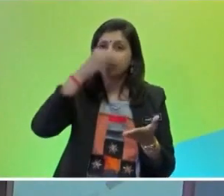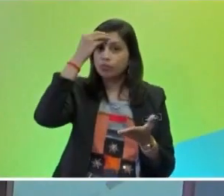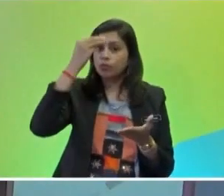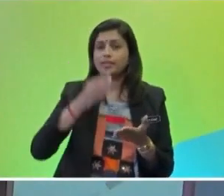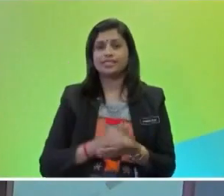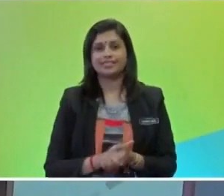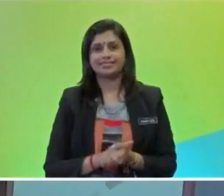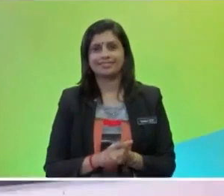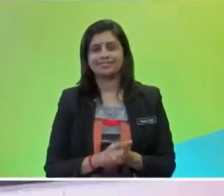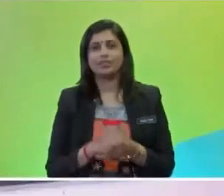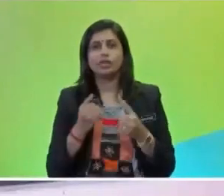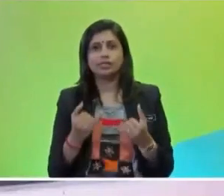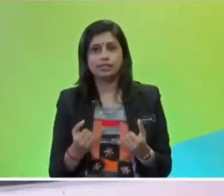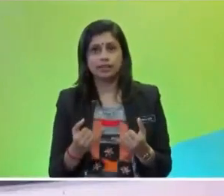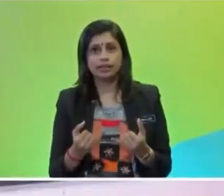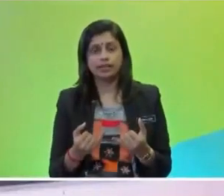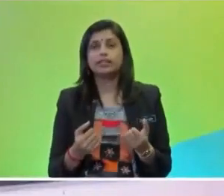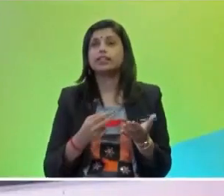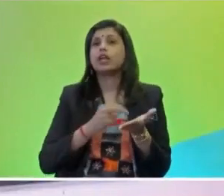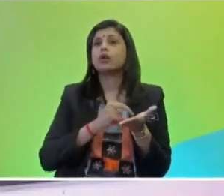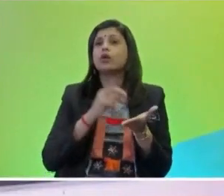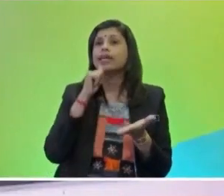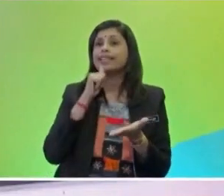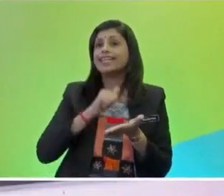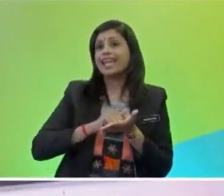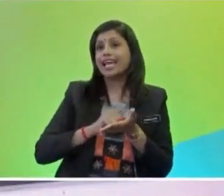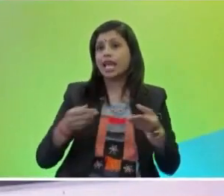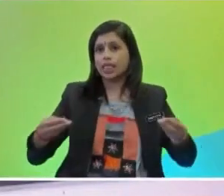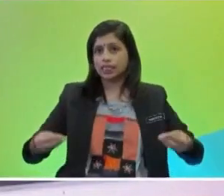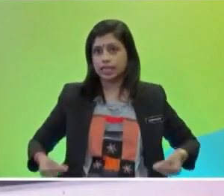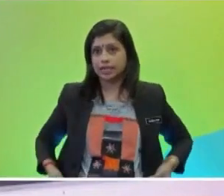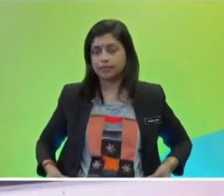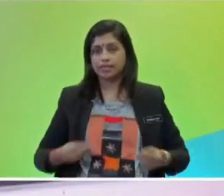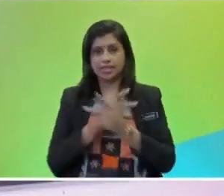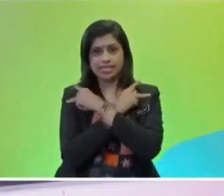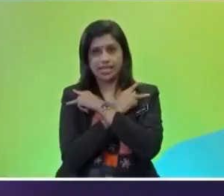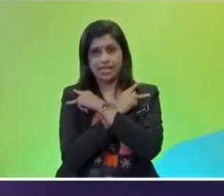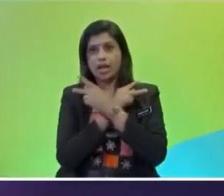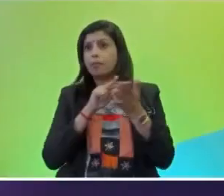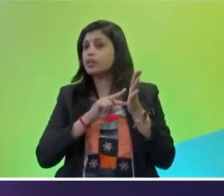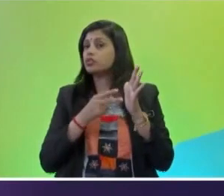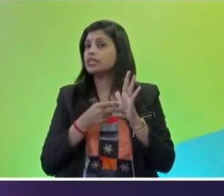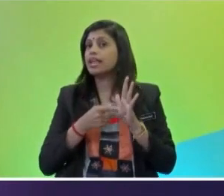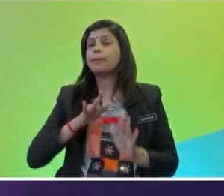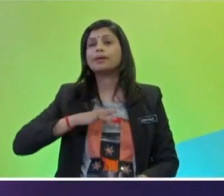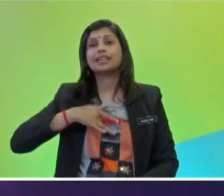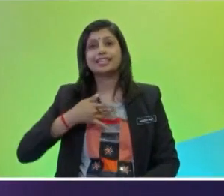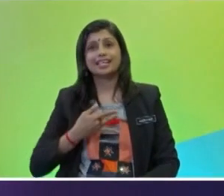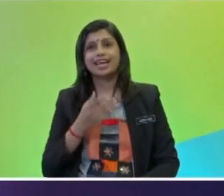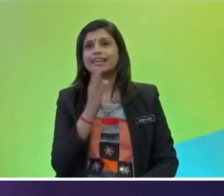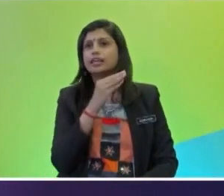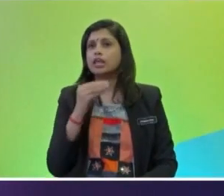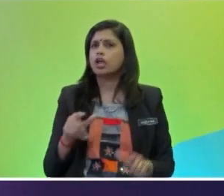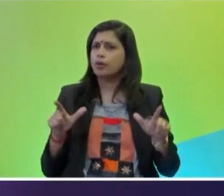berterima kasih. Kita akan lihat maksud nilainya. Okey, okay, maksud nilai perasaan dan perlakuan untuk